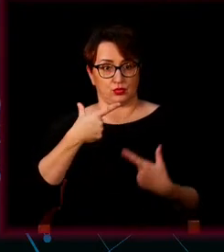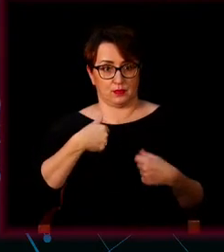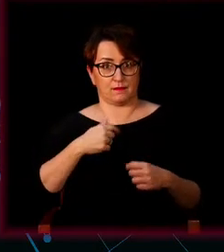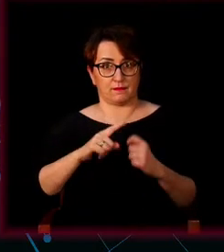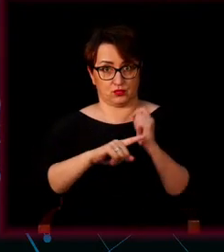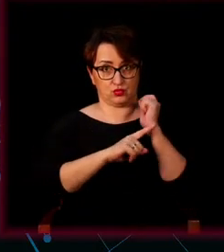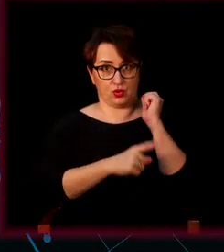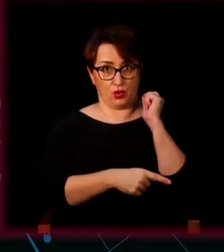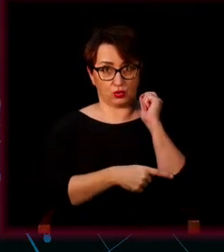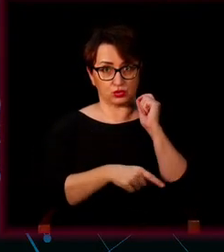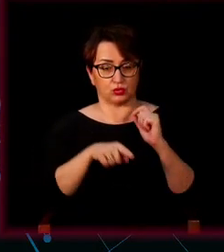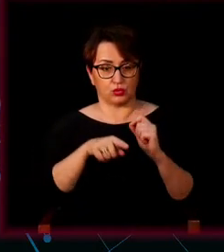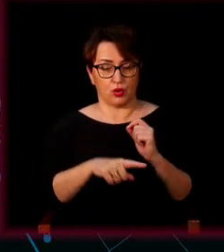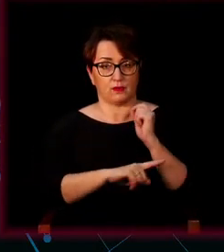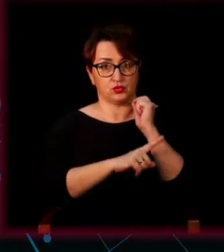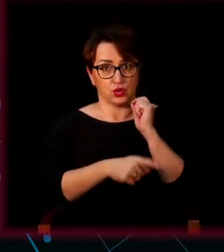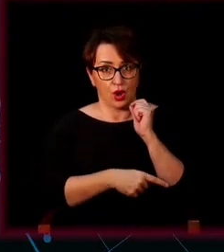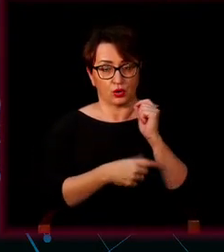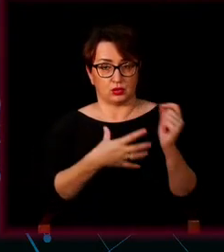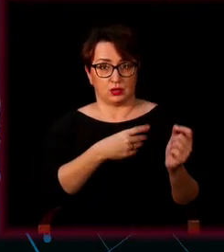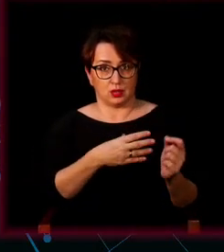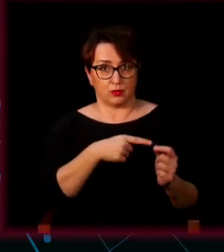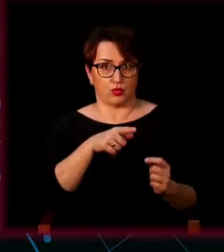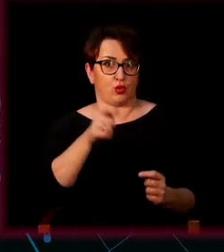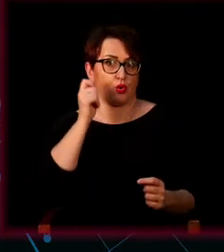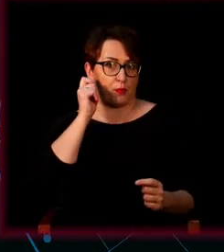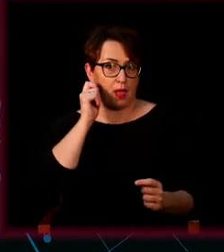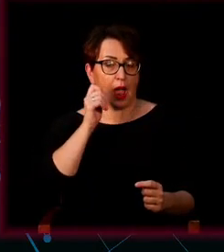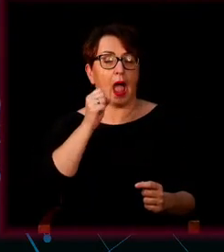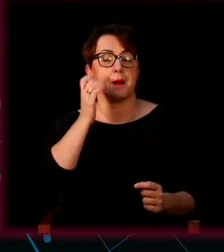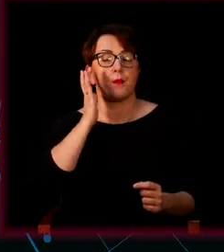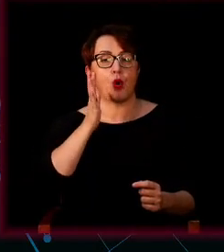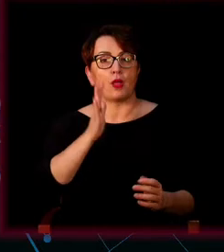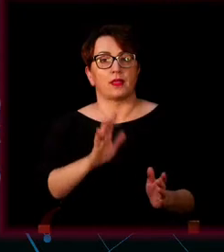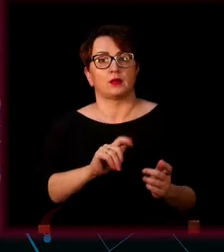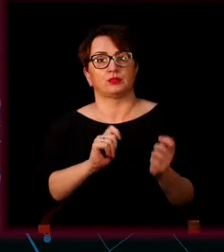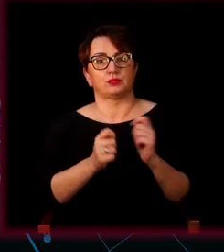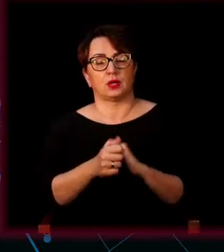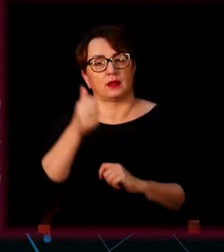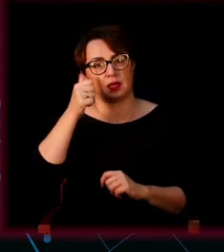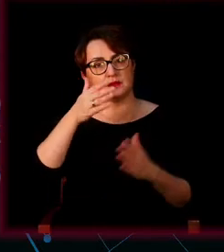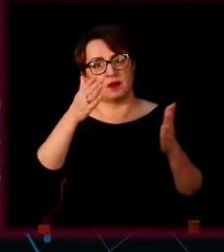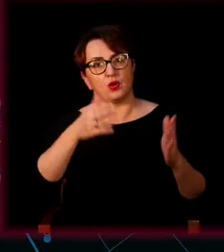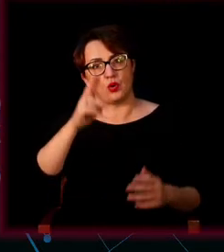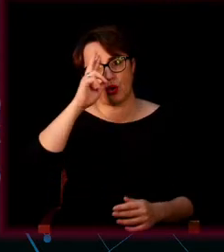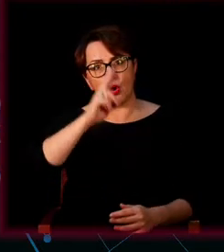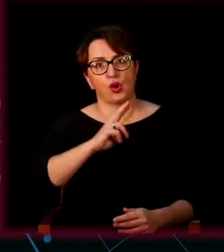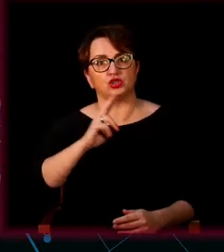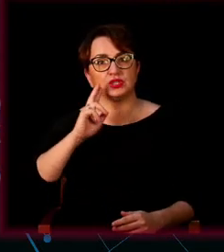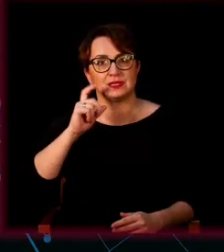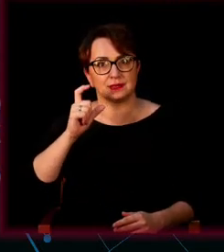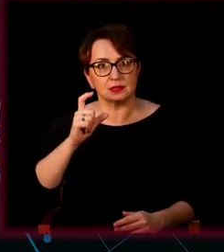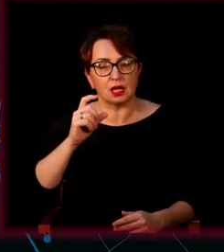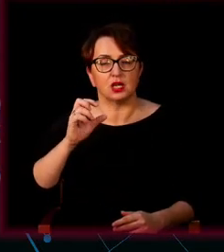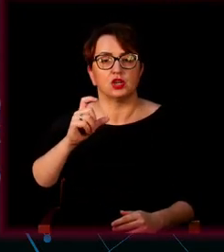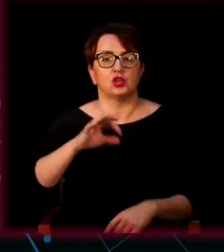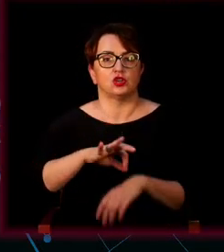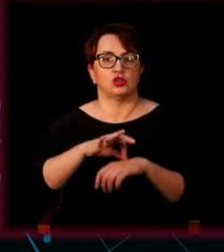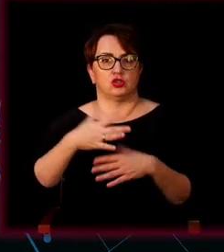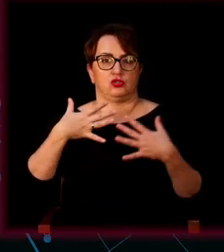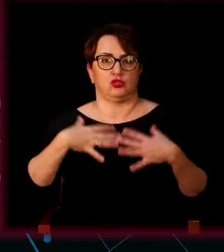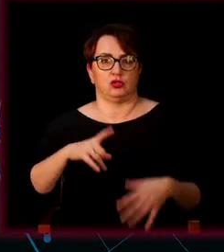fazie przez okres ciąży i laktacji, i potem jest określana mianem rodzica cielesnego. Jako, że